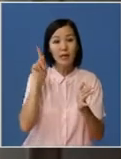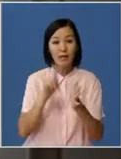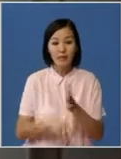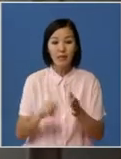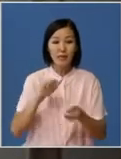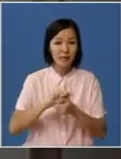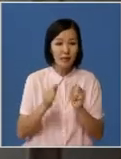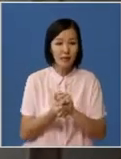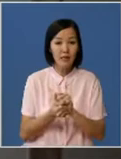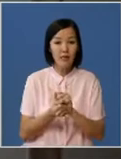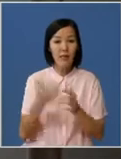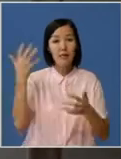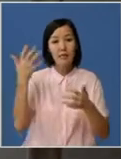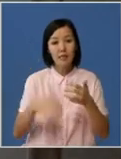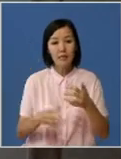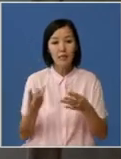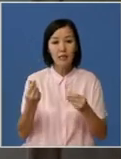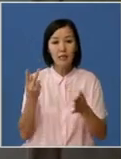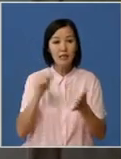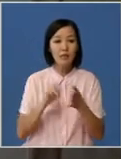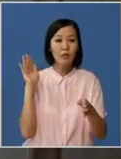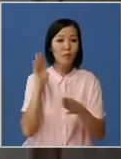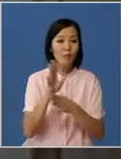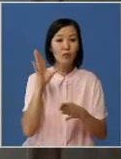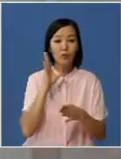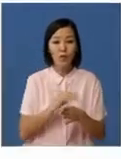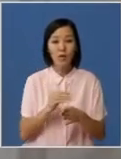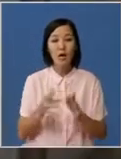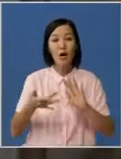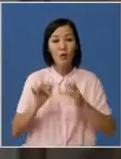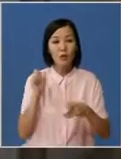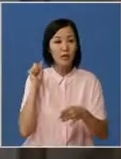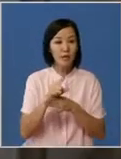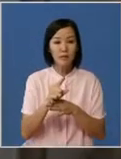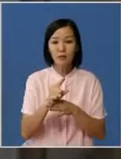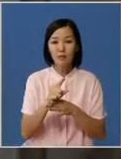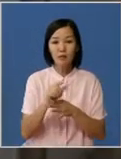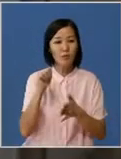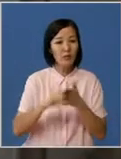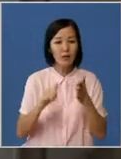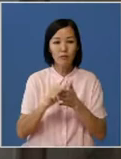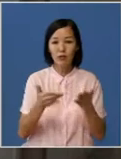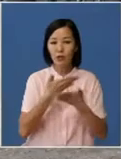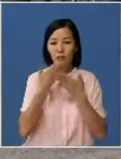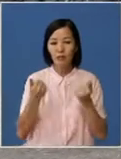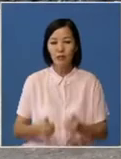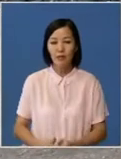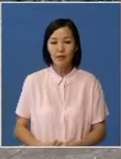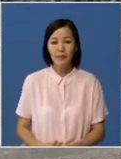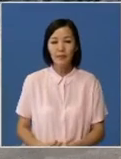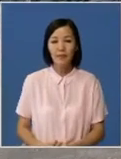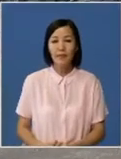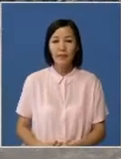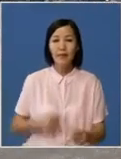көмір тұйықтарында делдалдар бағасын қосып жіберуі мүмкін. Ал онлайн тапсырыспен мұндай олқылықтар болмайды. Айта кетейік,